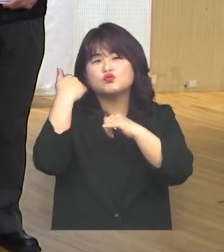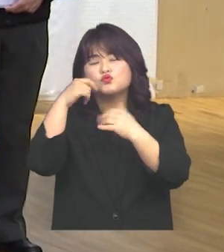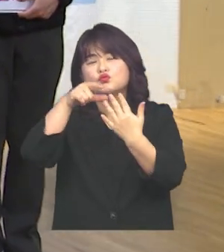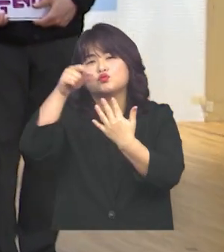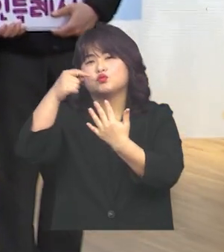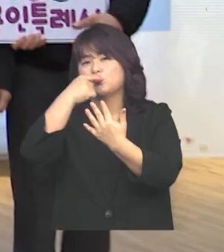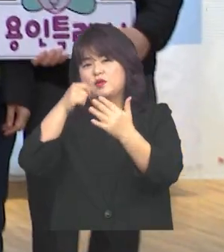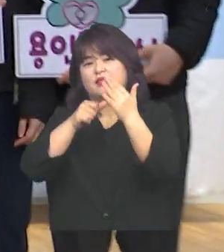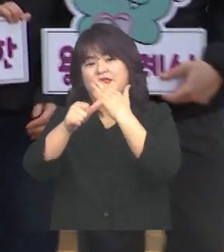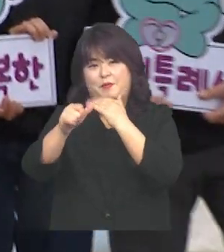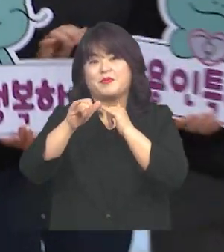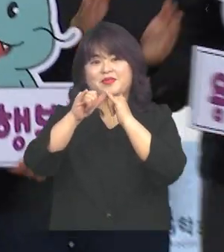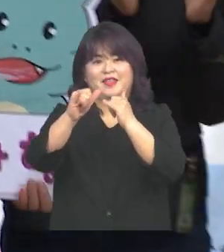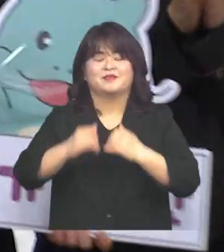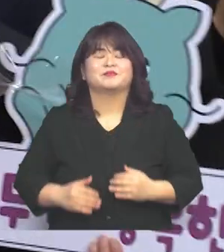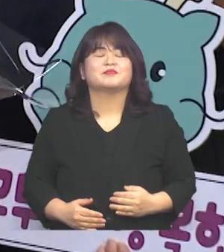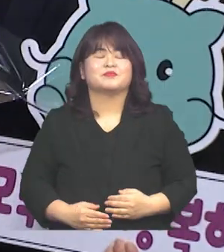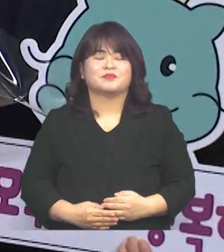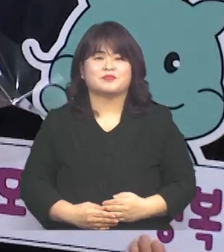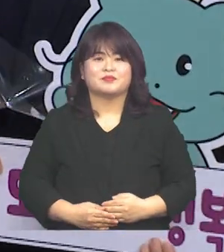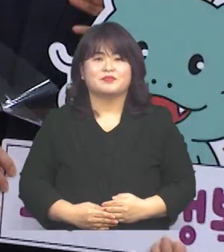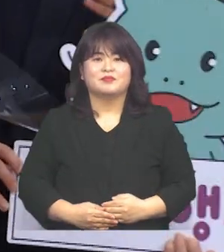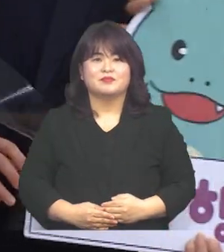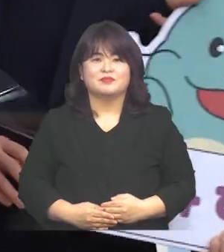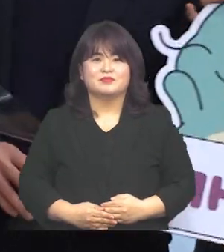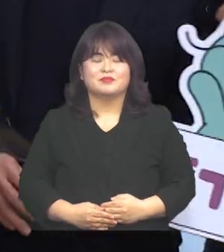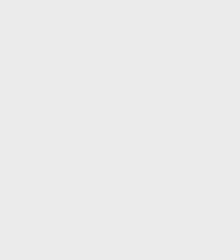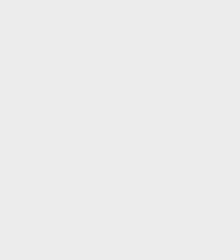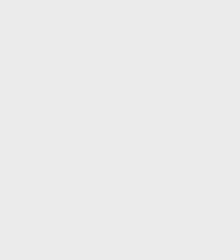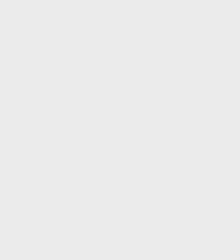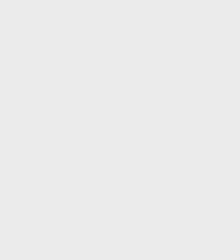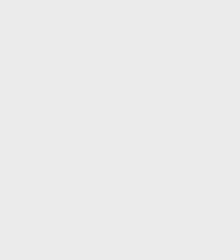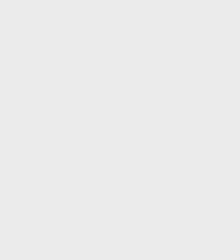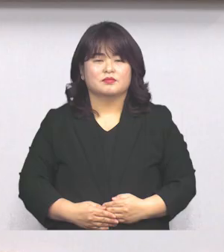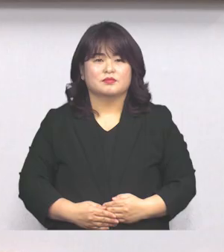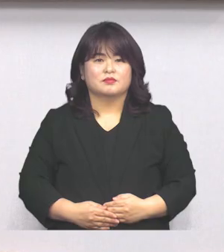선정하는 ESG 분야의 대표적인 상입니다.